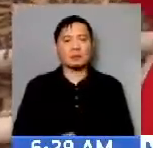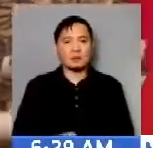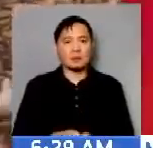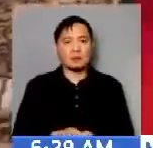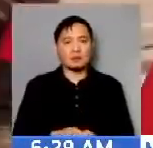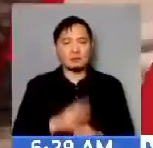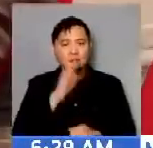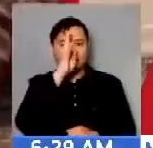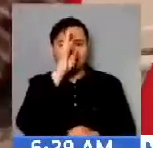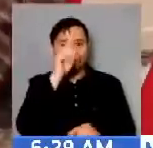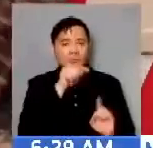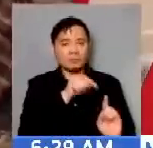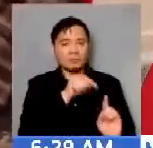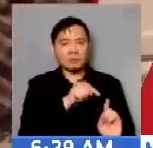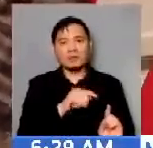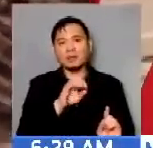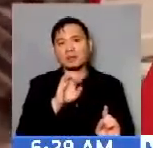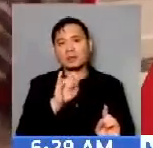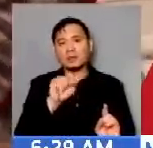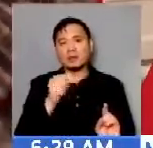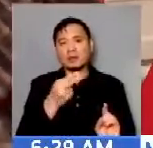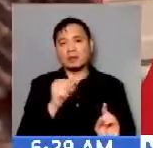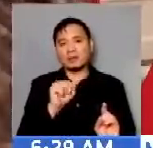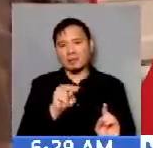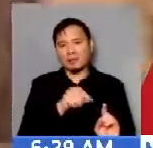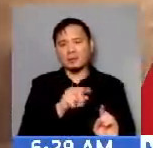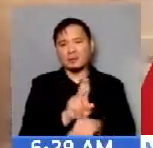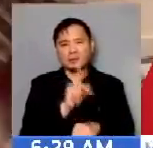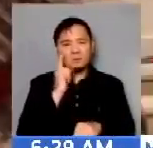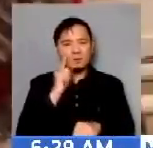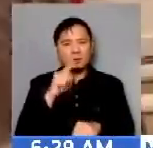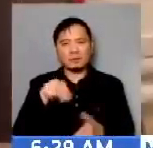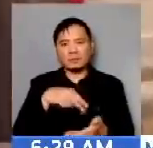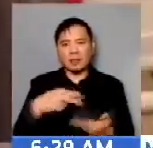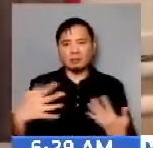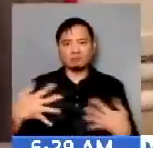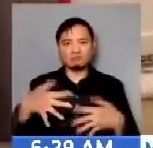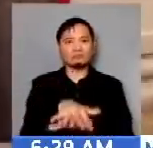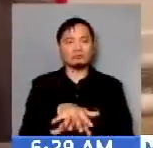ng nasabing sayaw. Ginawa pa raw nila ito para ipagmalaki